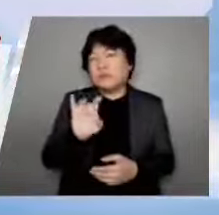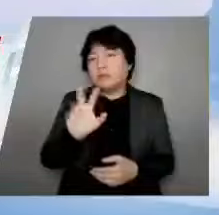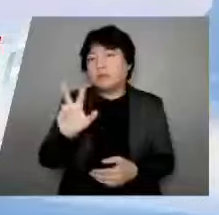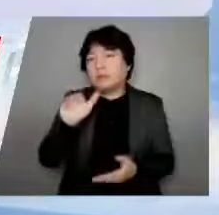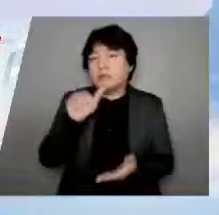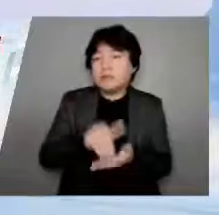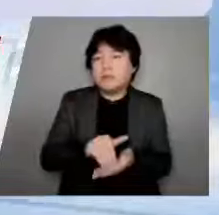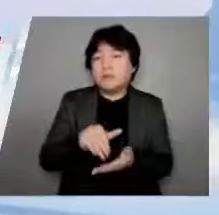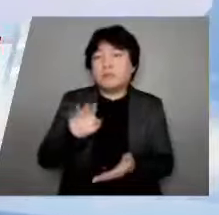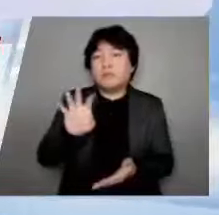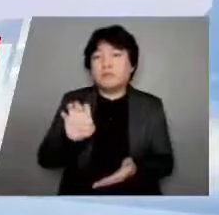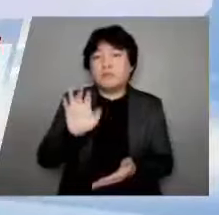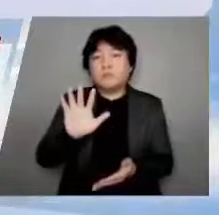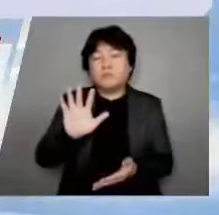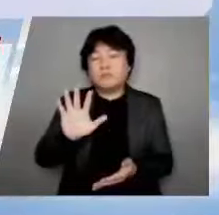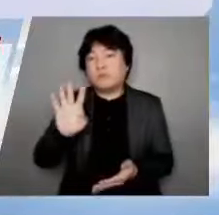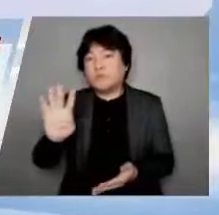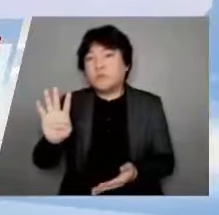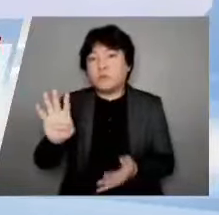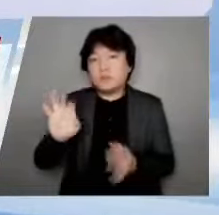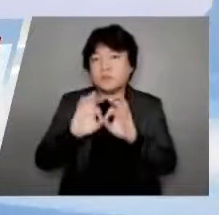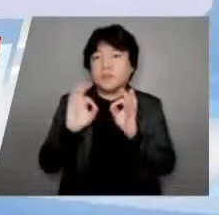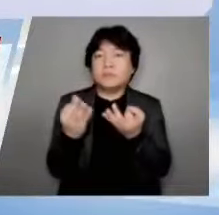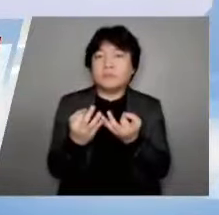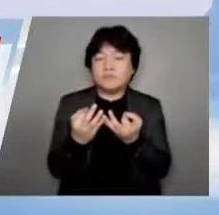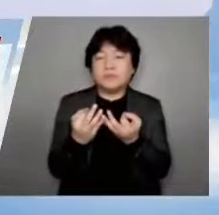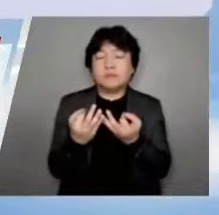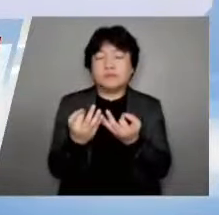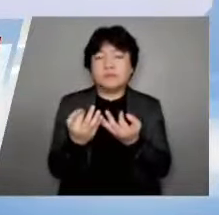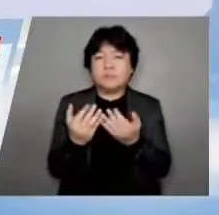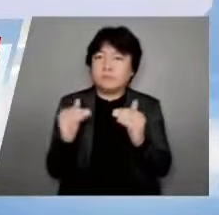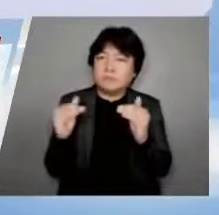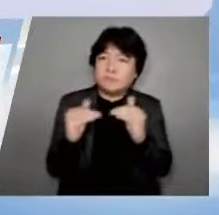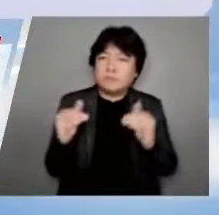183,464 na mga pamilya, or